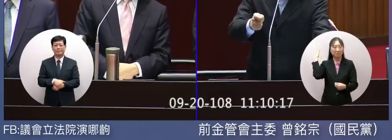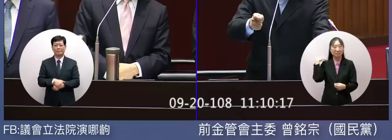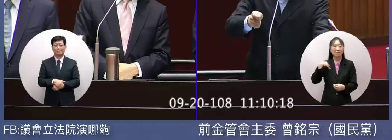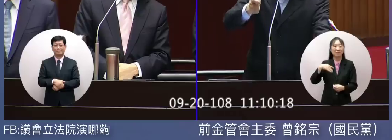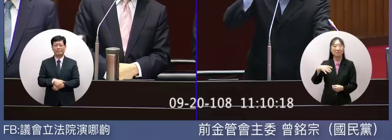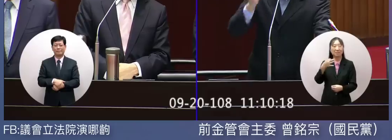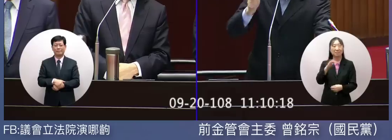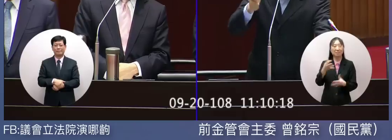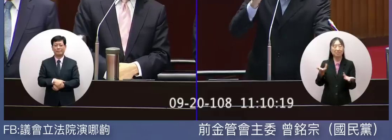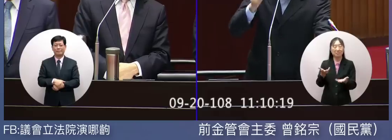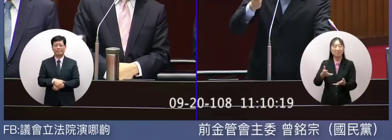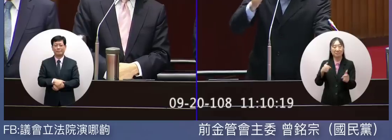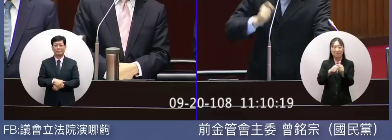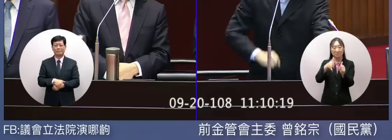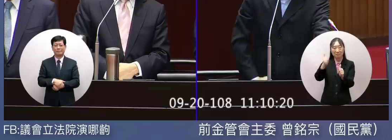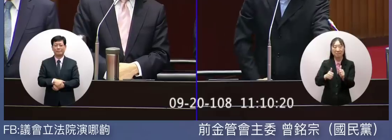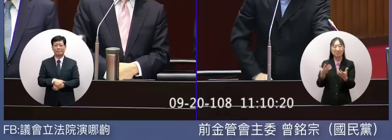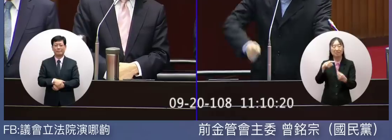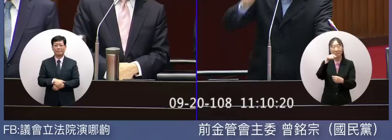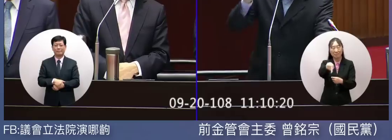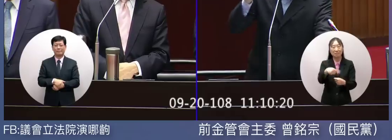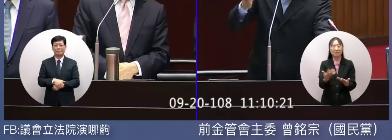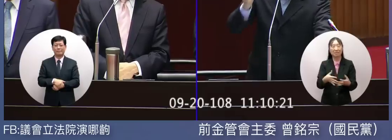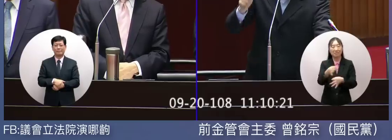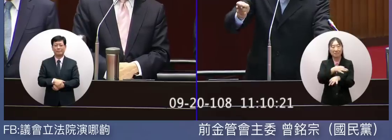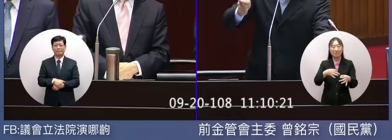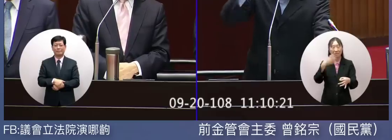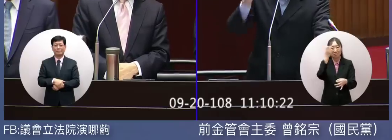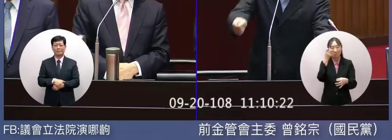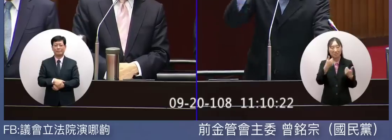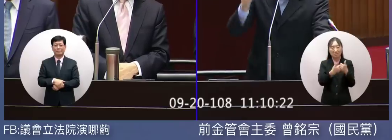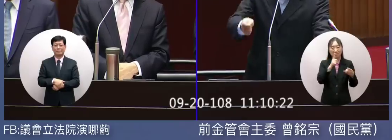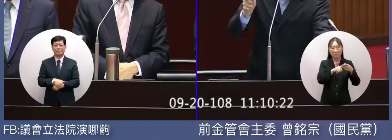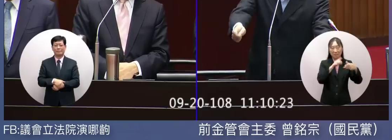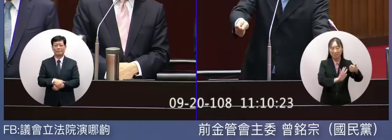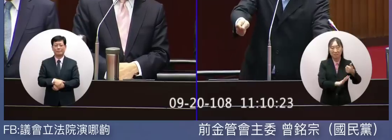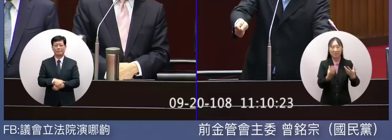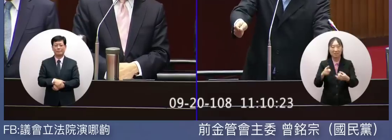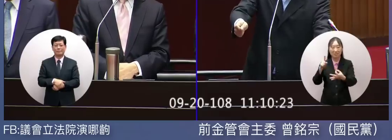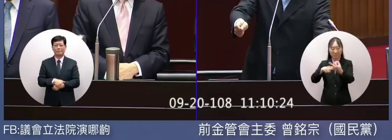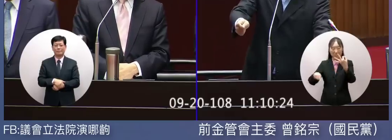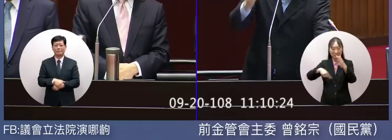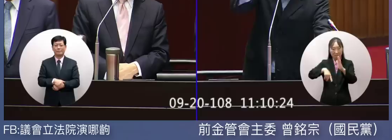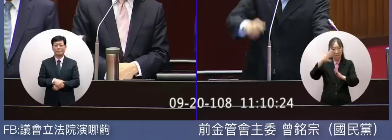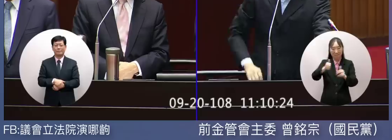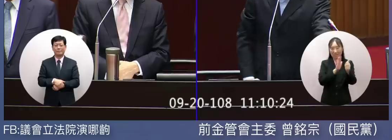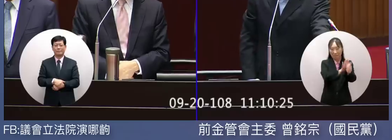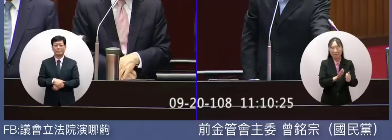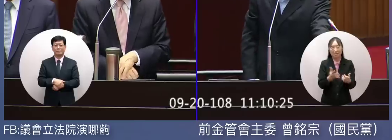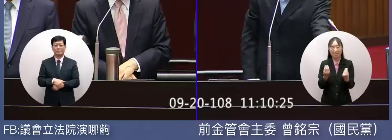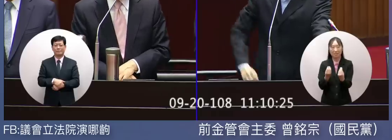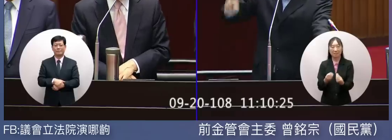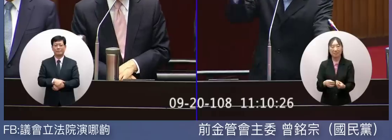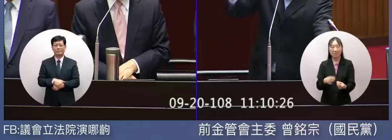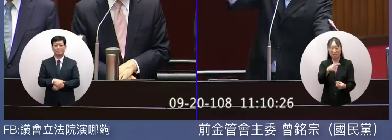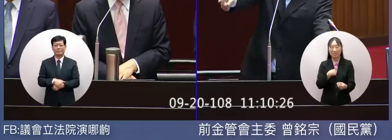长，没有后来的金管会主委，没有毛院长的强力协助，我不骗你，